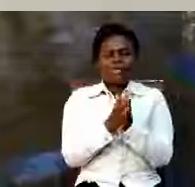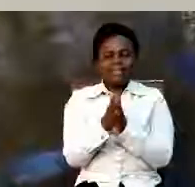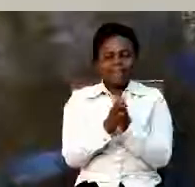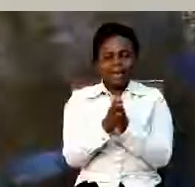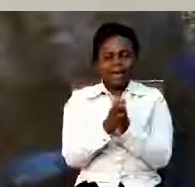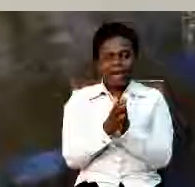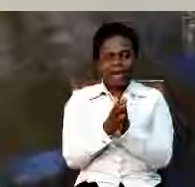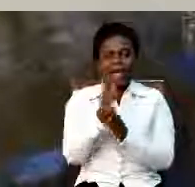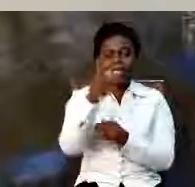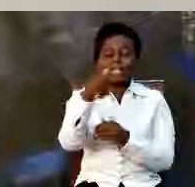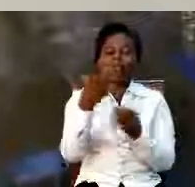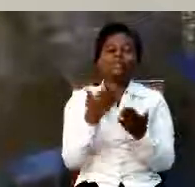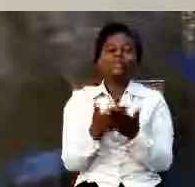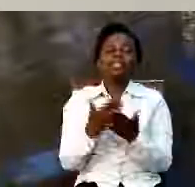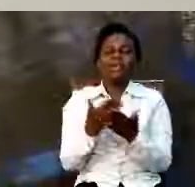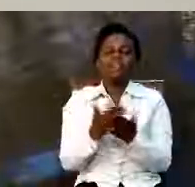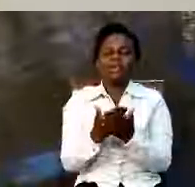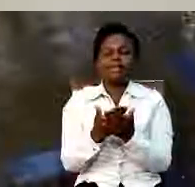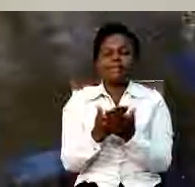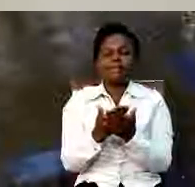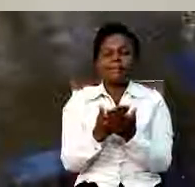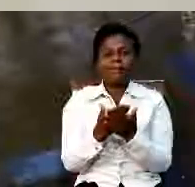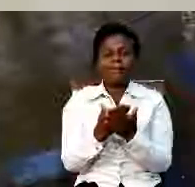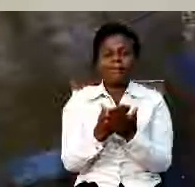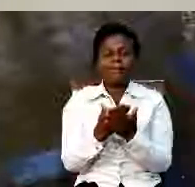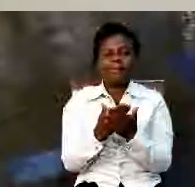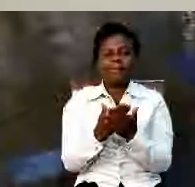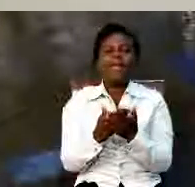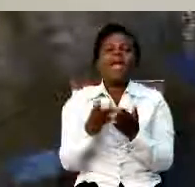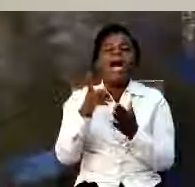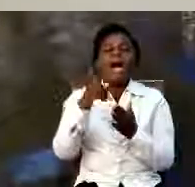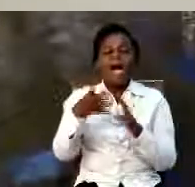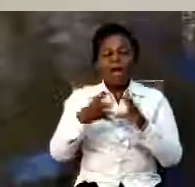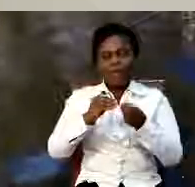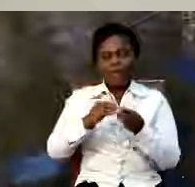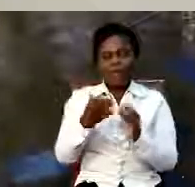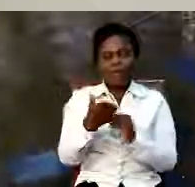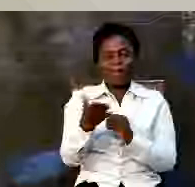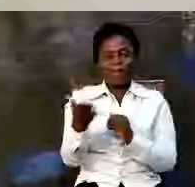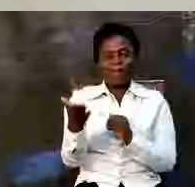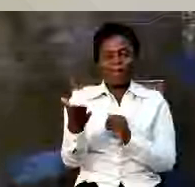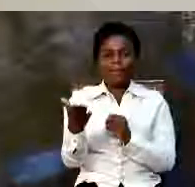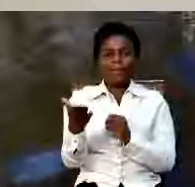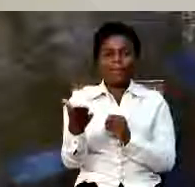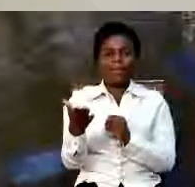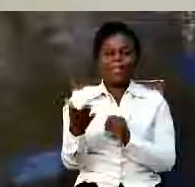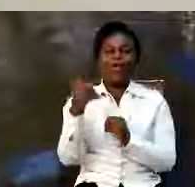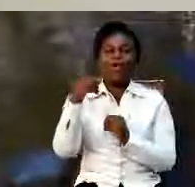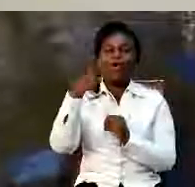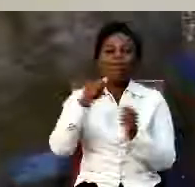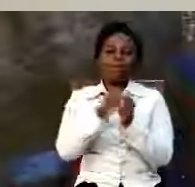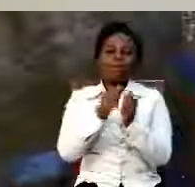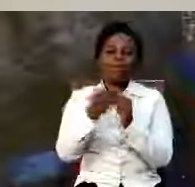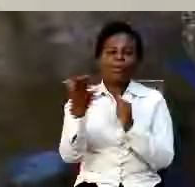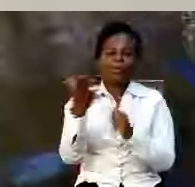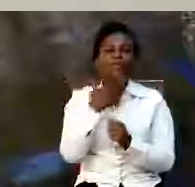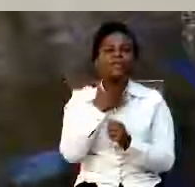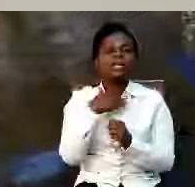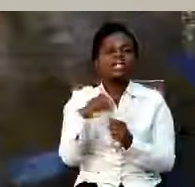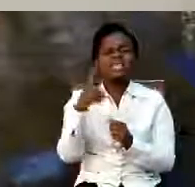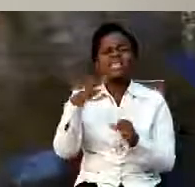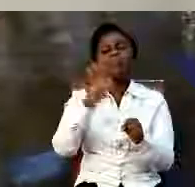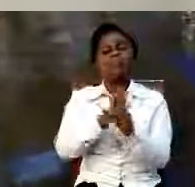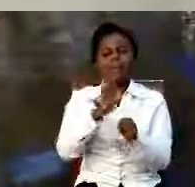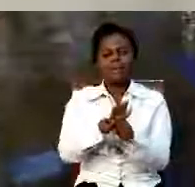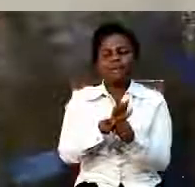maana umeoa huyo mwanamke. Bwana asifiwe sana. Hawa viumbe hawa, kuna mambo ambayo wanahitaji, yako